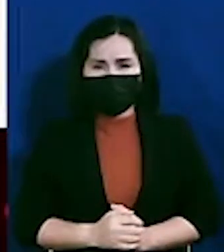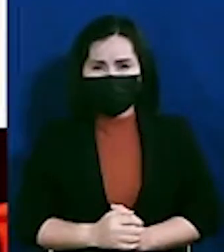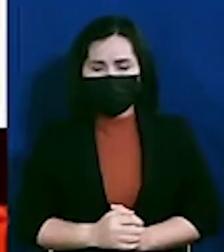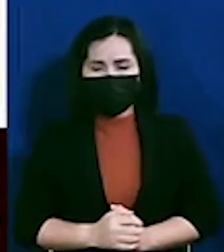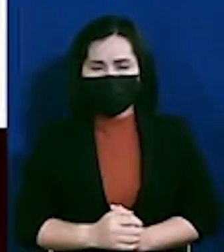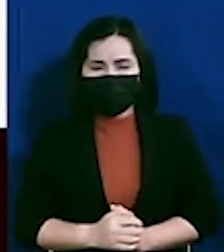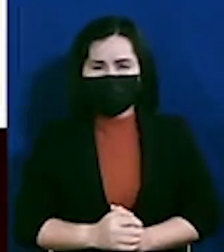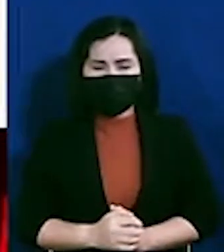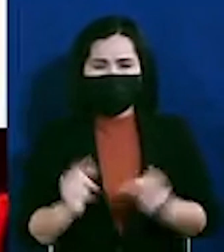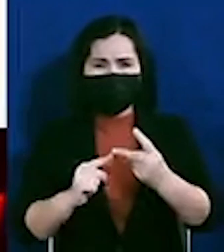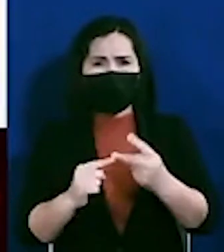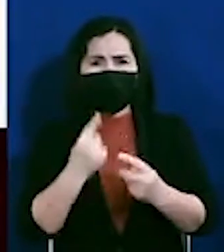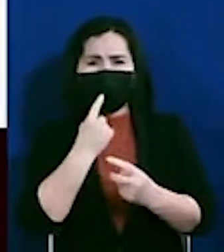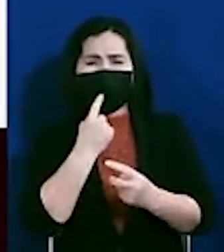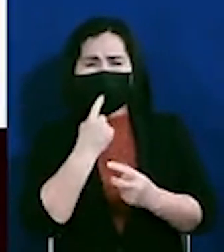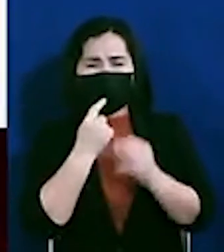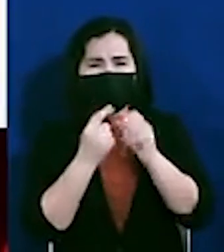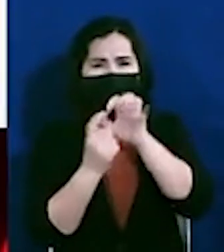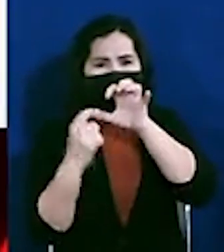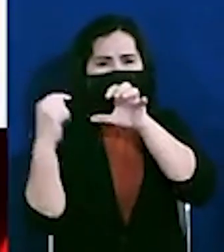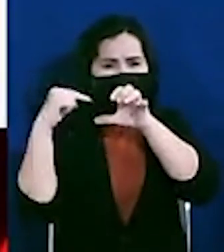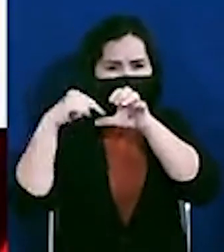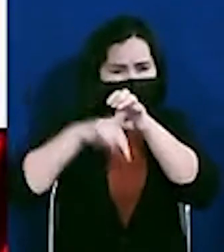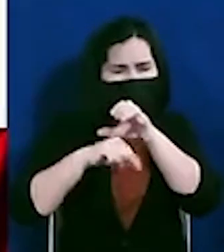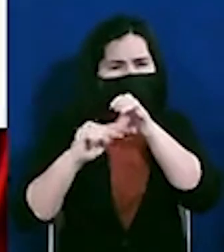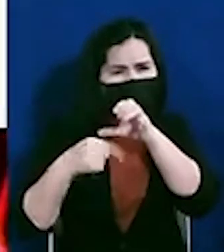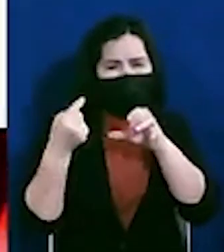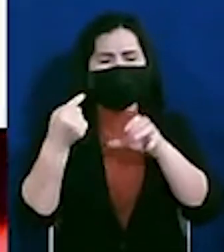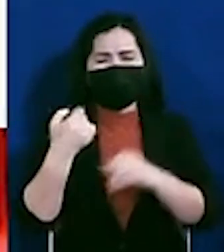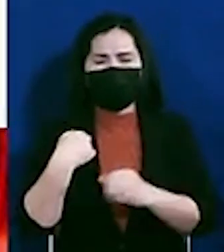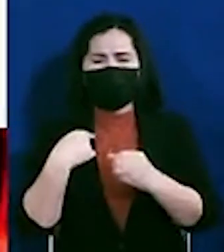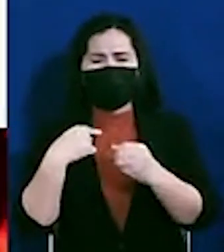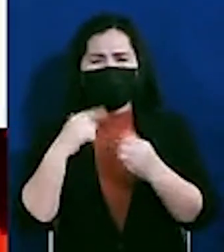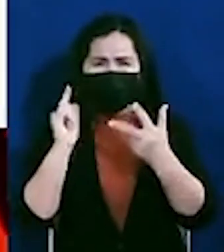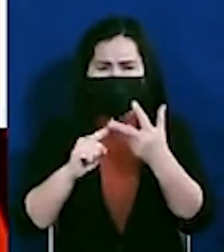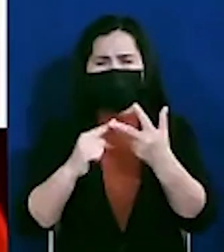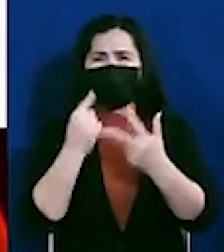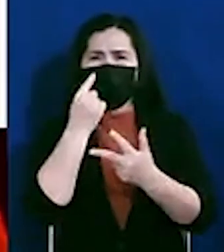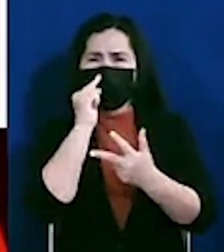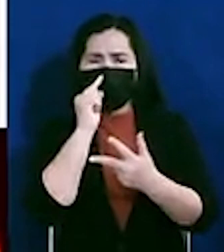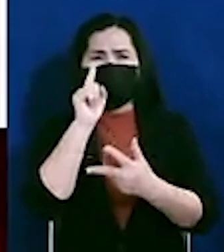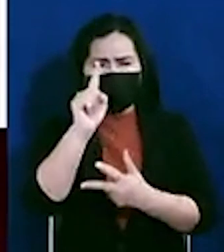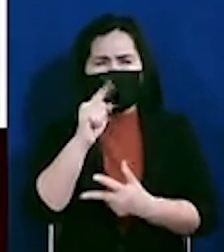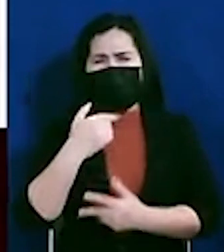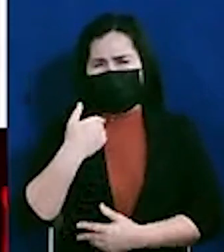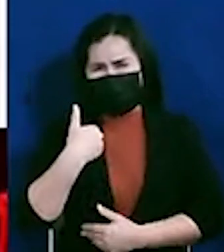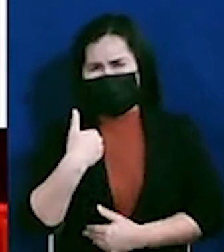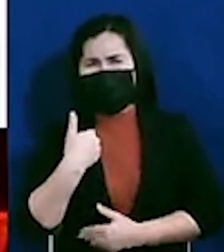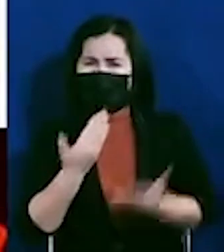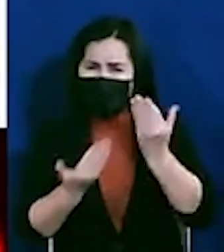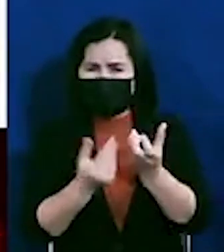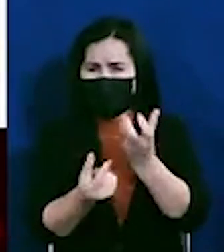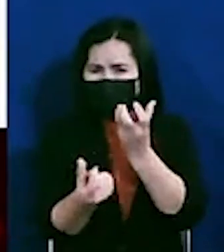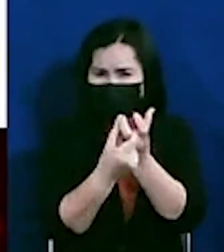แดกผ่านช่องปากไปที่คอนะครับหรือว่าการแหย่ที่จะบุกอย่างเดียวอย่างนี้นะครับอันนี้ก็สุดแท้แต่ที่